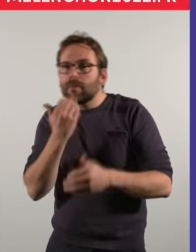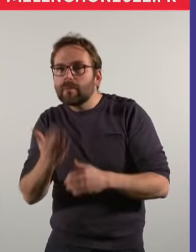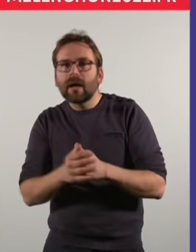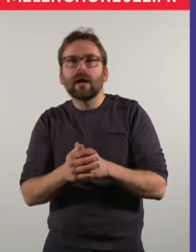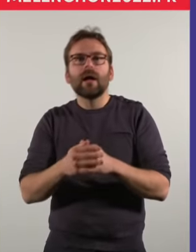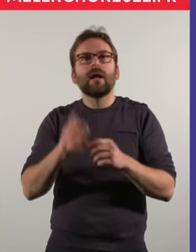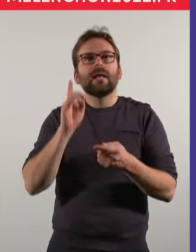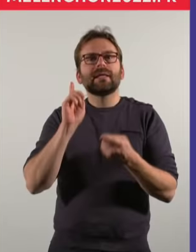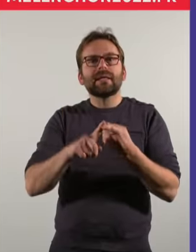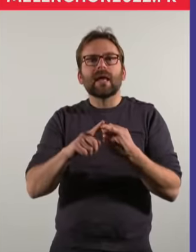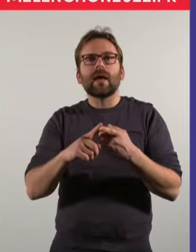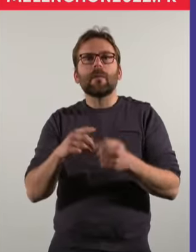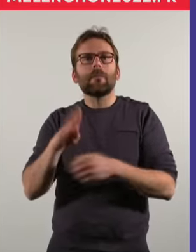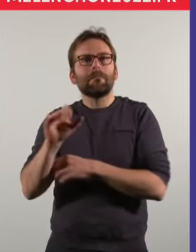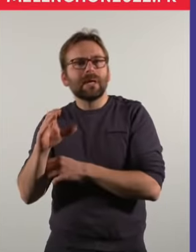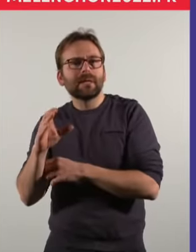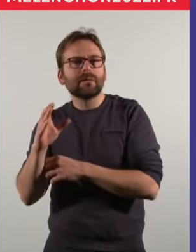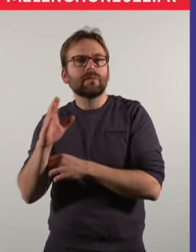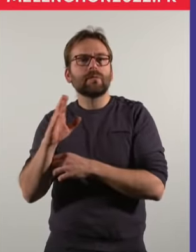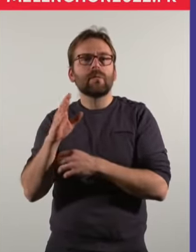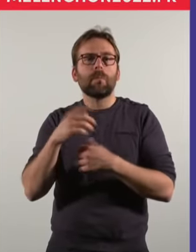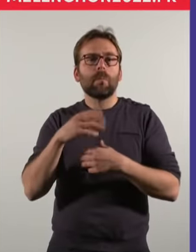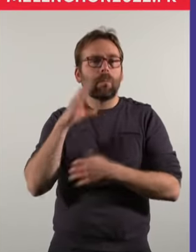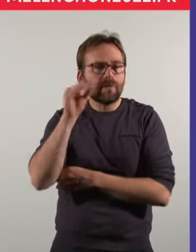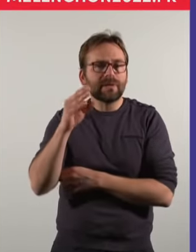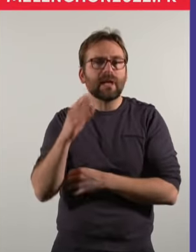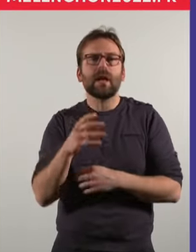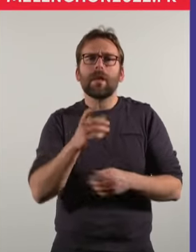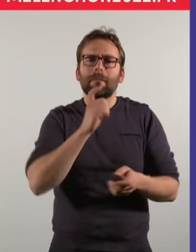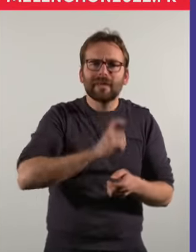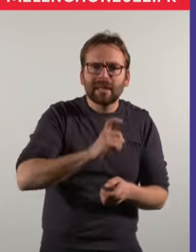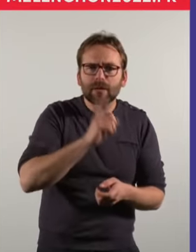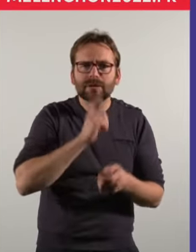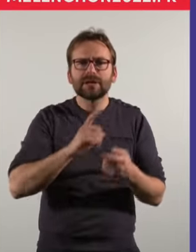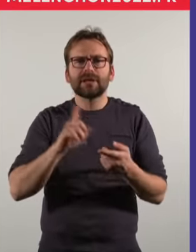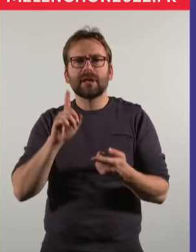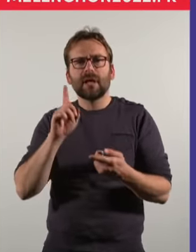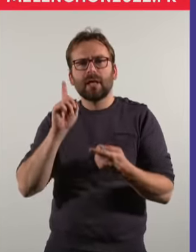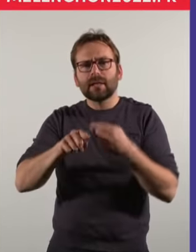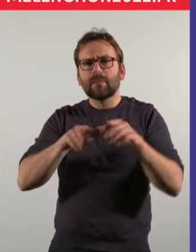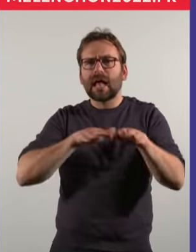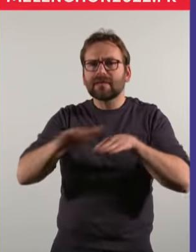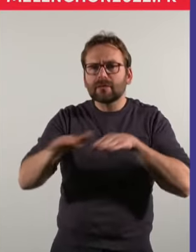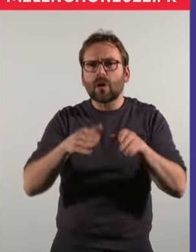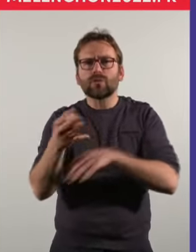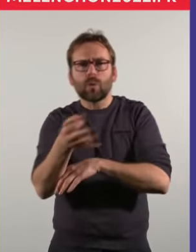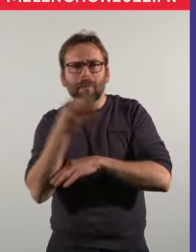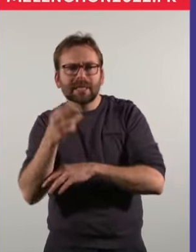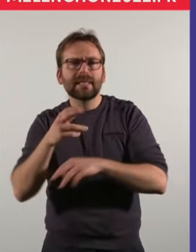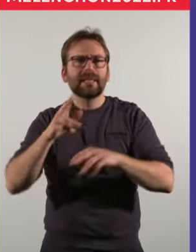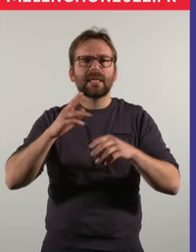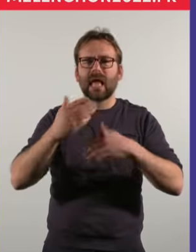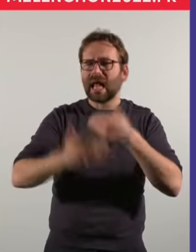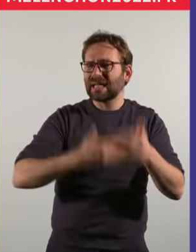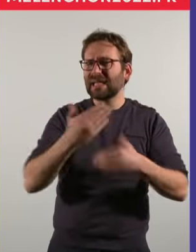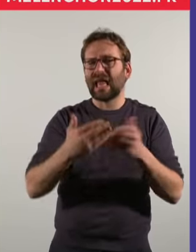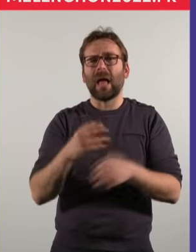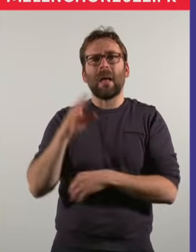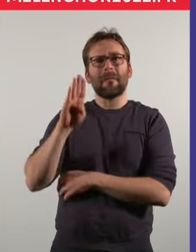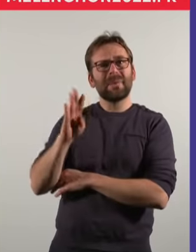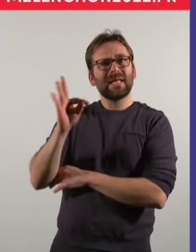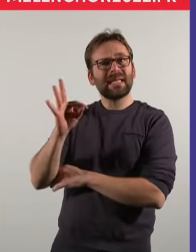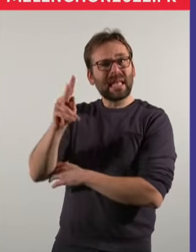en métallurgie, en maintenance des systèmes automatisés, etc., etc., etc. Les BTS, les brevets de